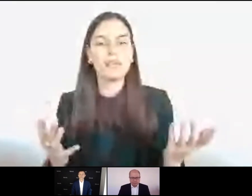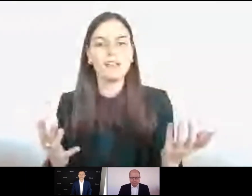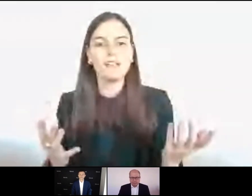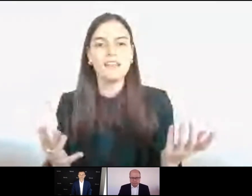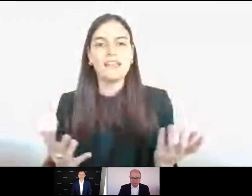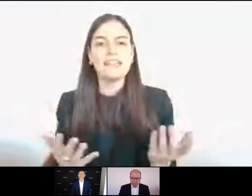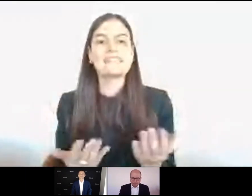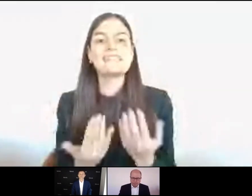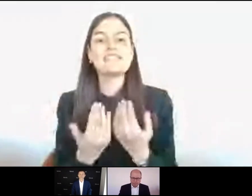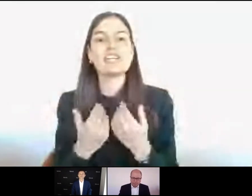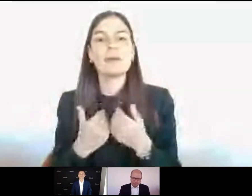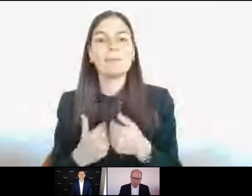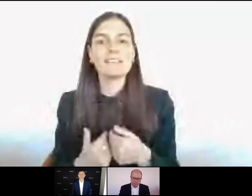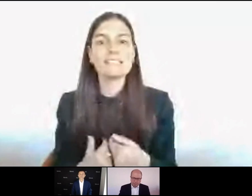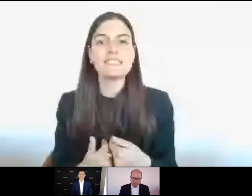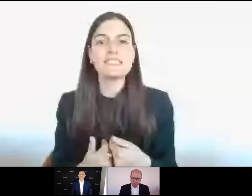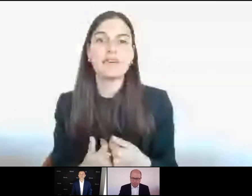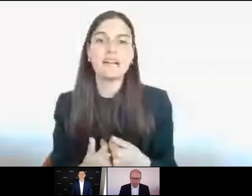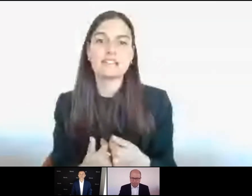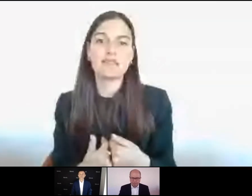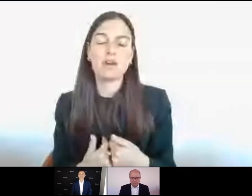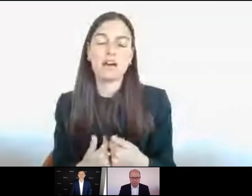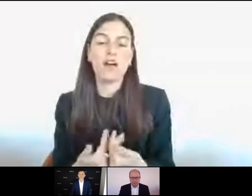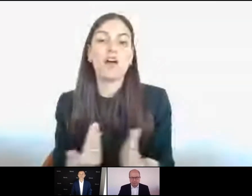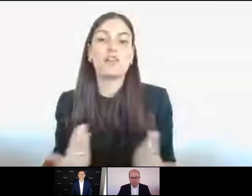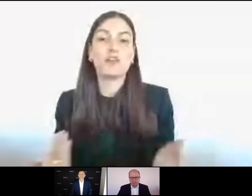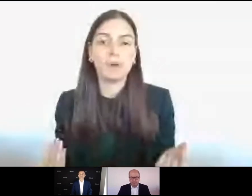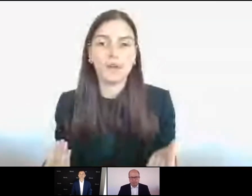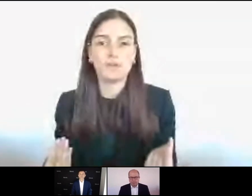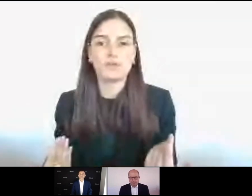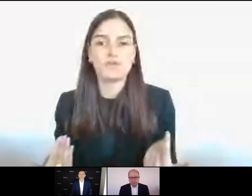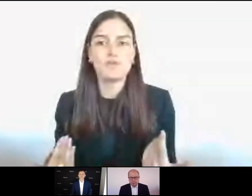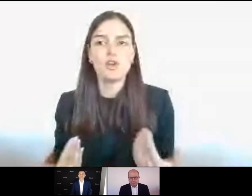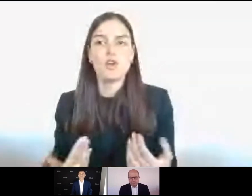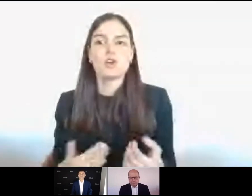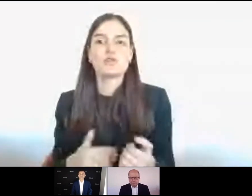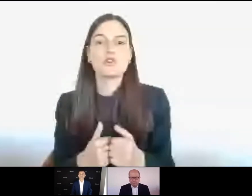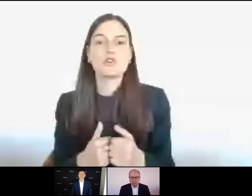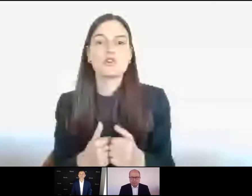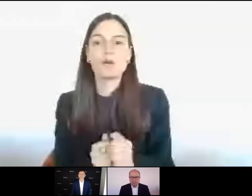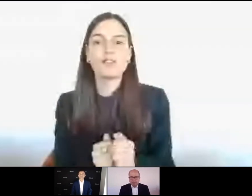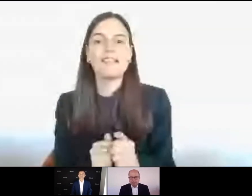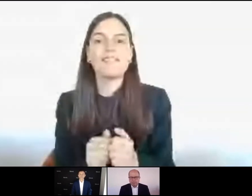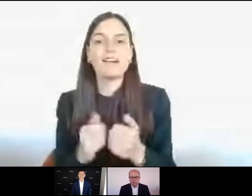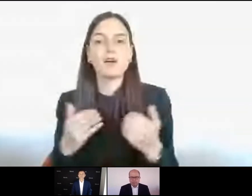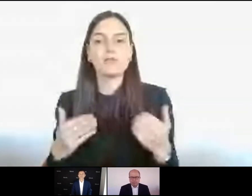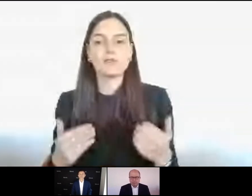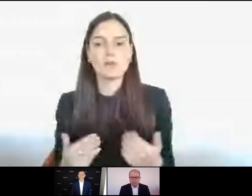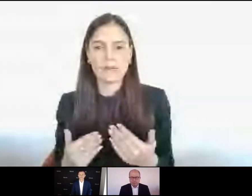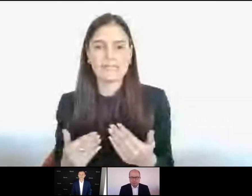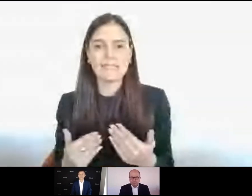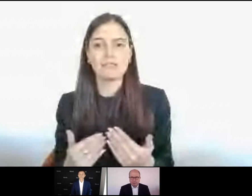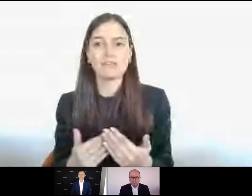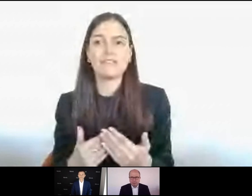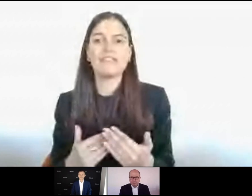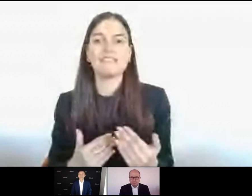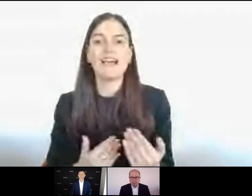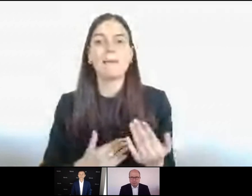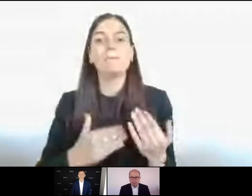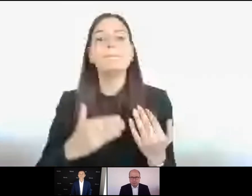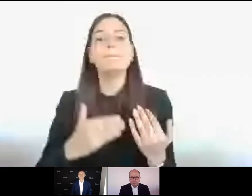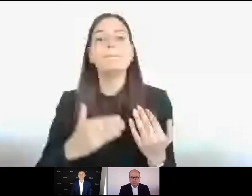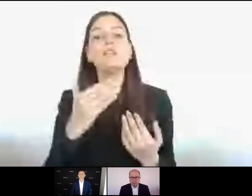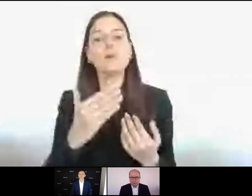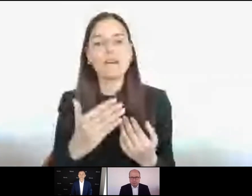de mon bien. Et si j'ai un passif, à savoir un emprunt dessus, je vais prendre la valeur de ce passif qui